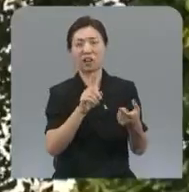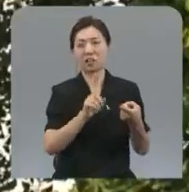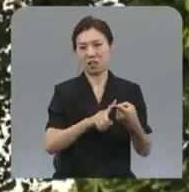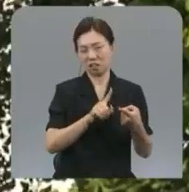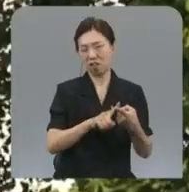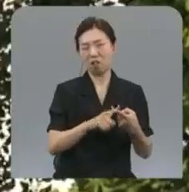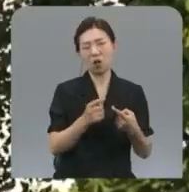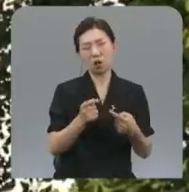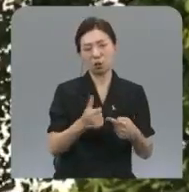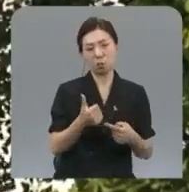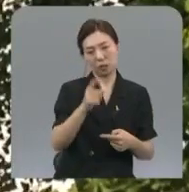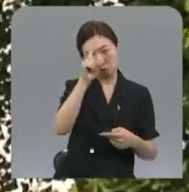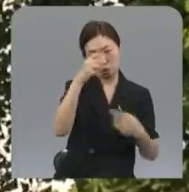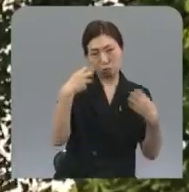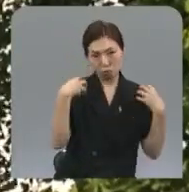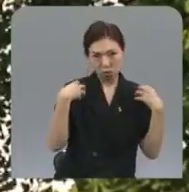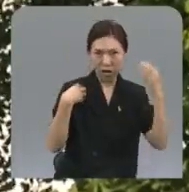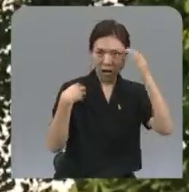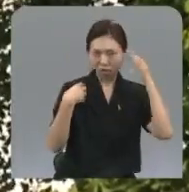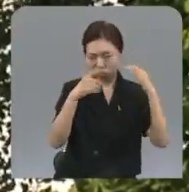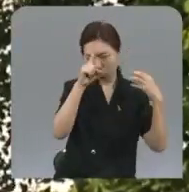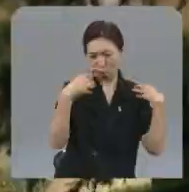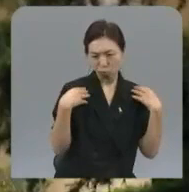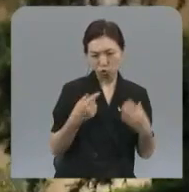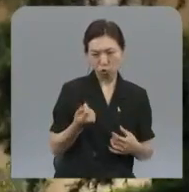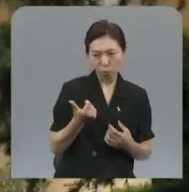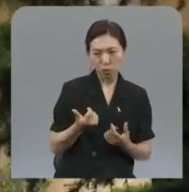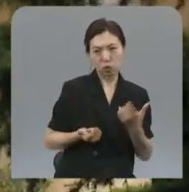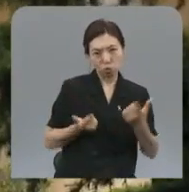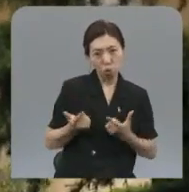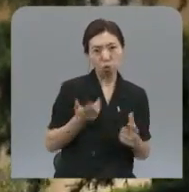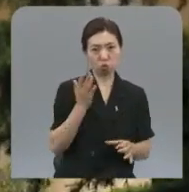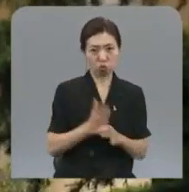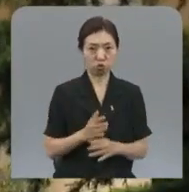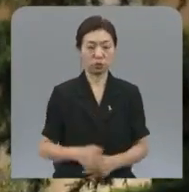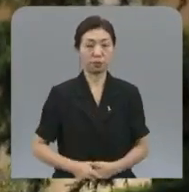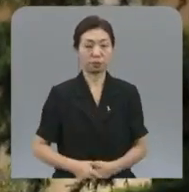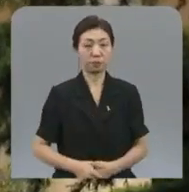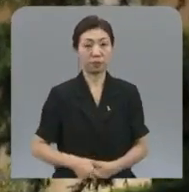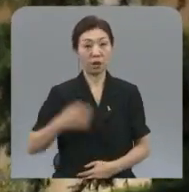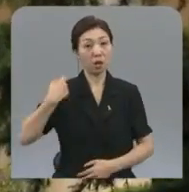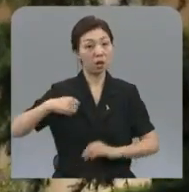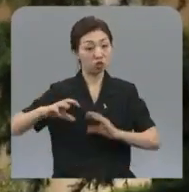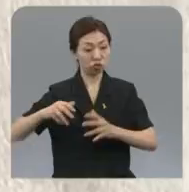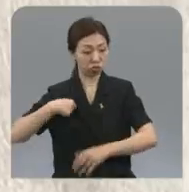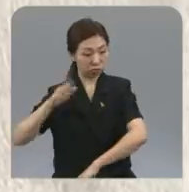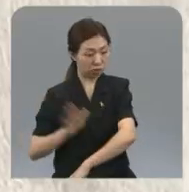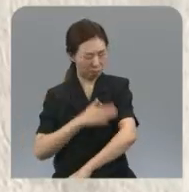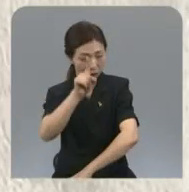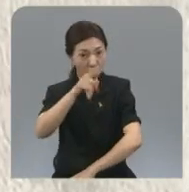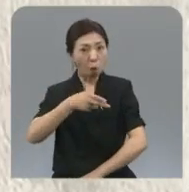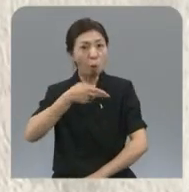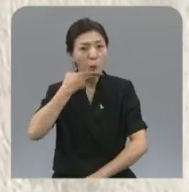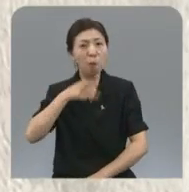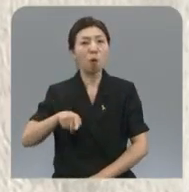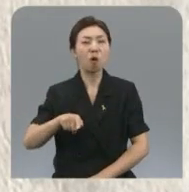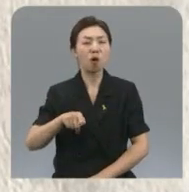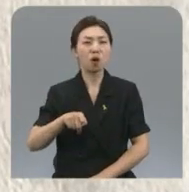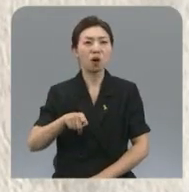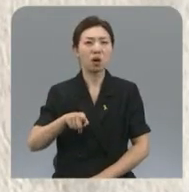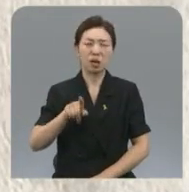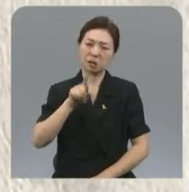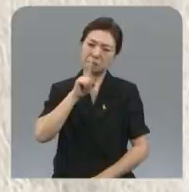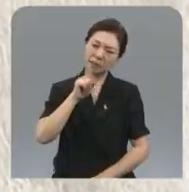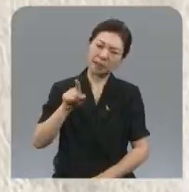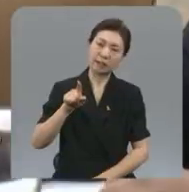посол заявил что ответственность за напряжённость в отношениях между двумя странами лишить на Сеуле ставка на Победу США